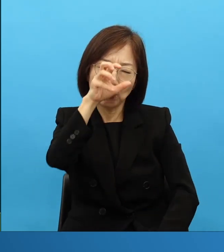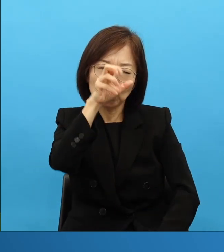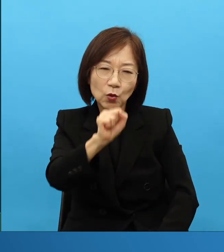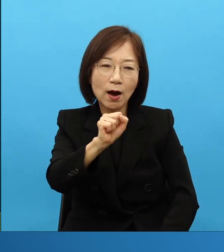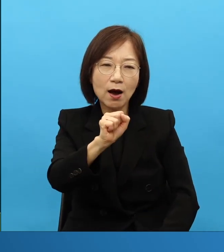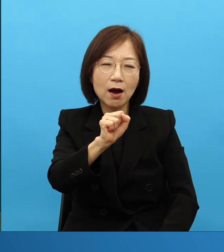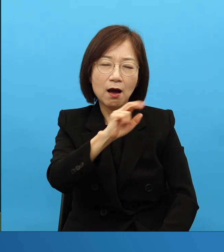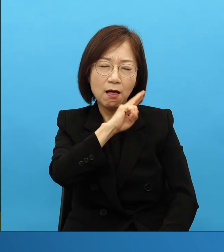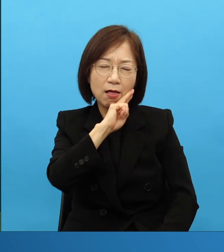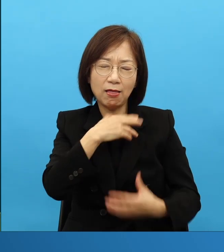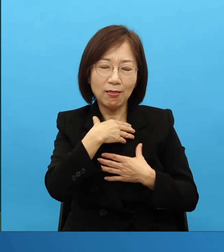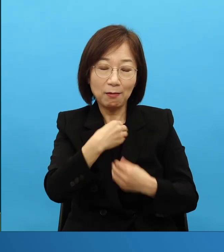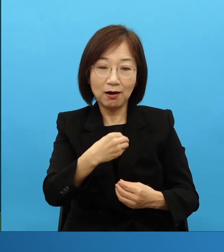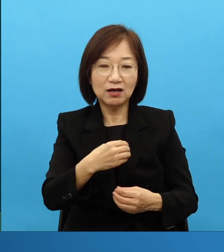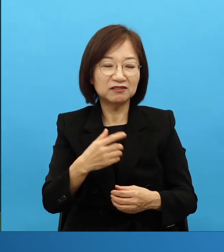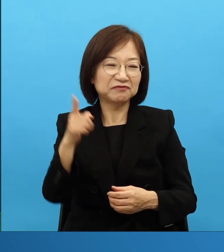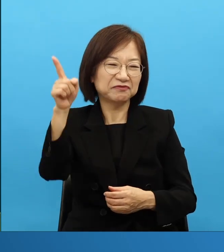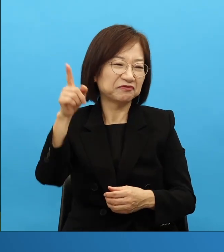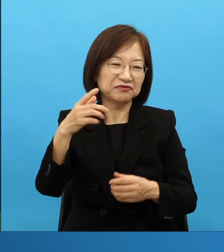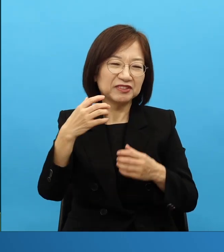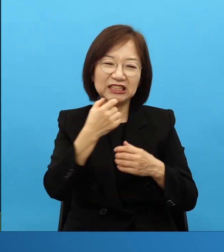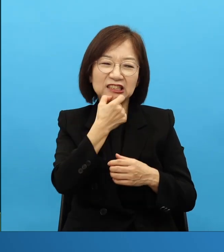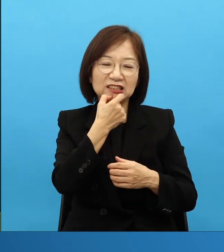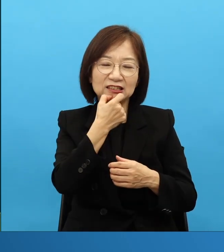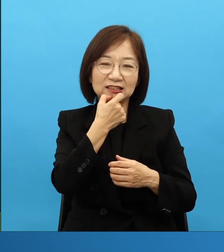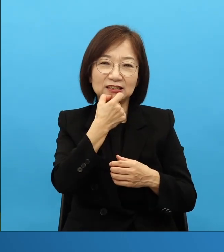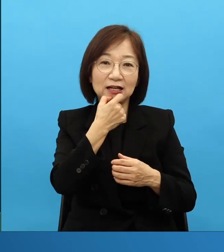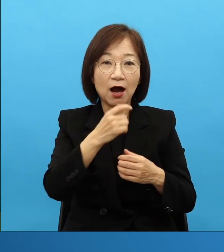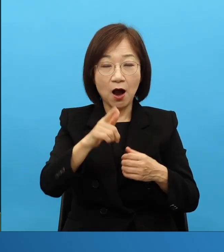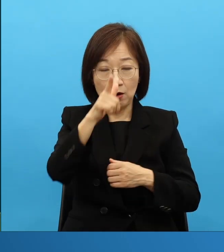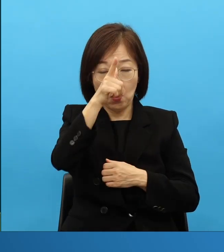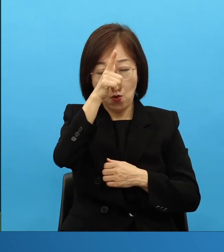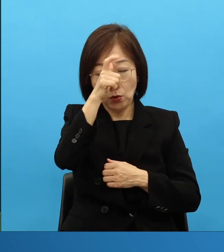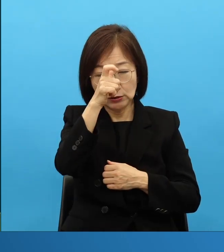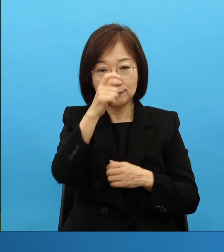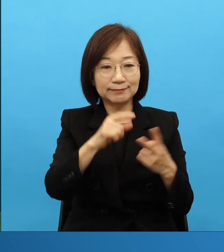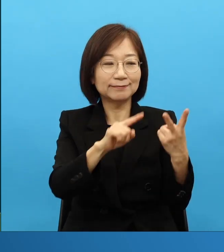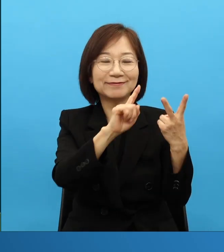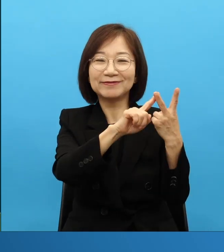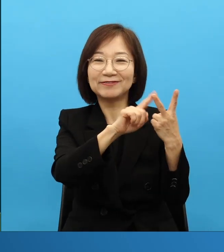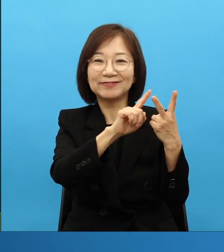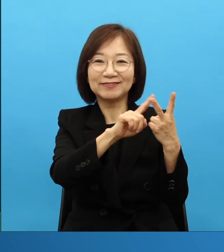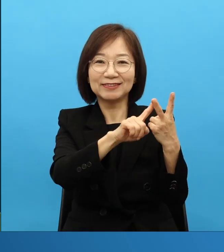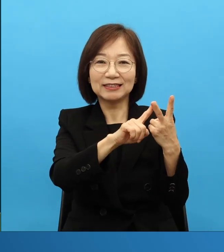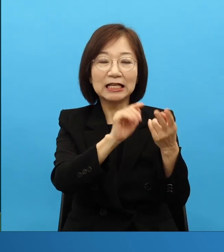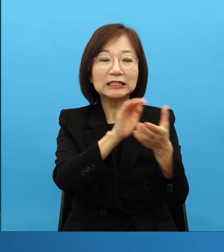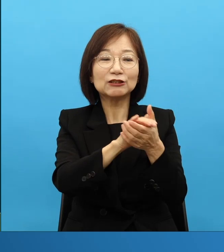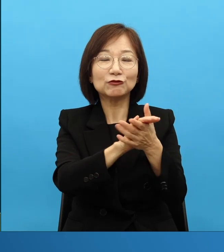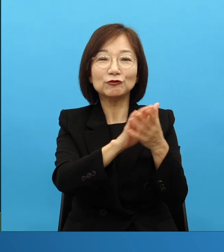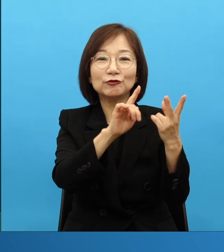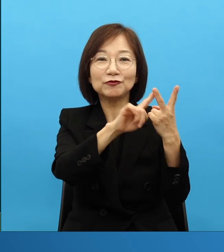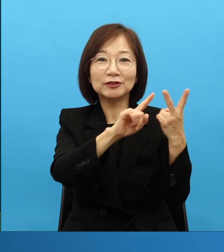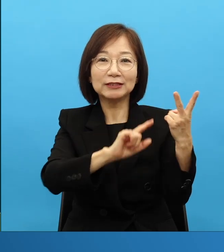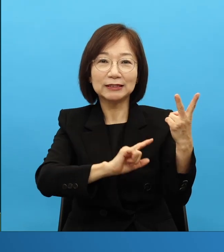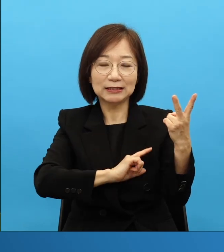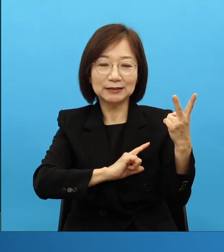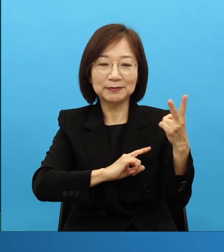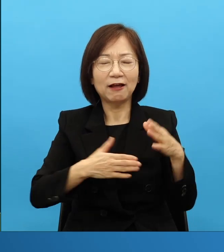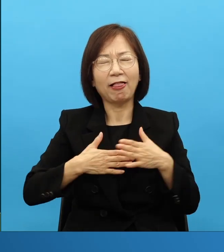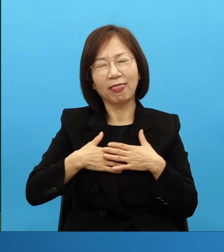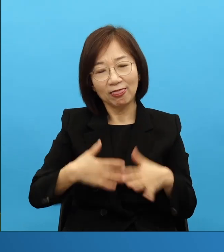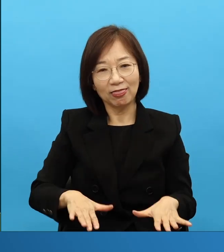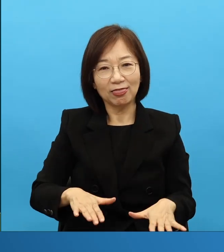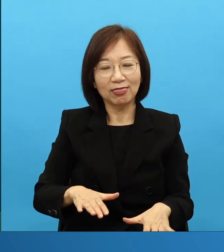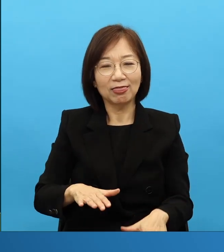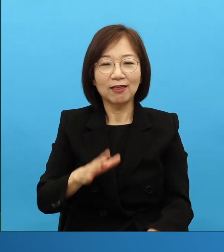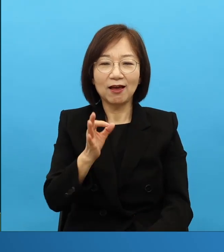why would I go? I like it here, said obstinate. 또 한 명 친구는 이름이 연약입니다.